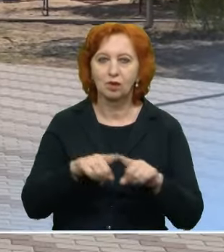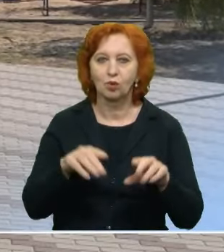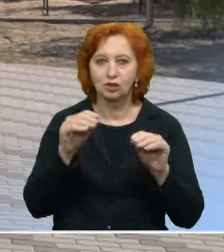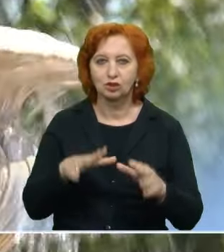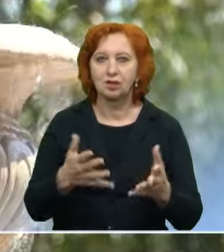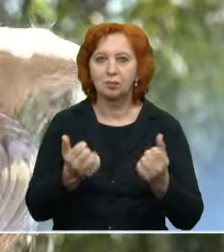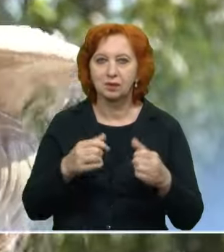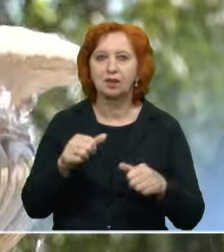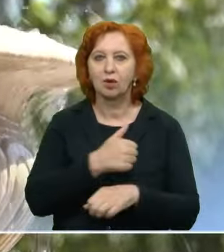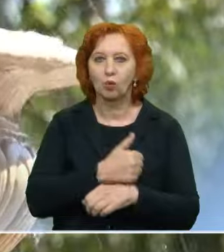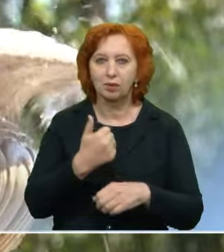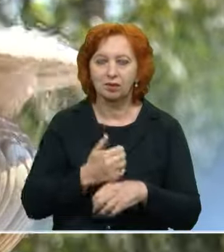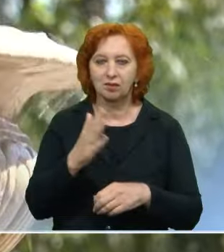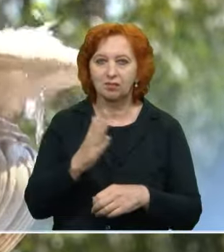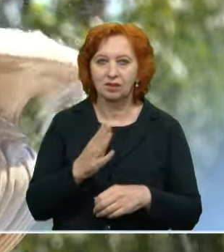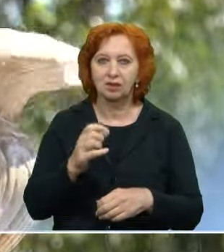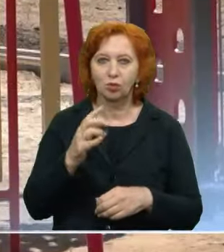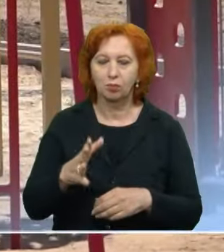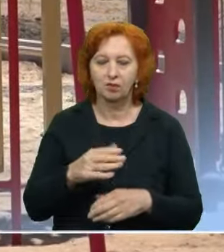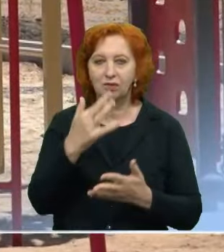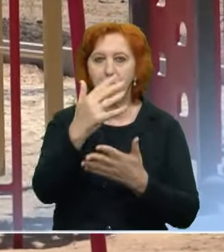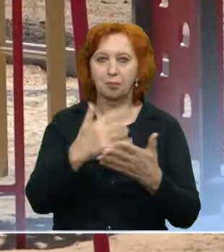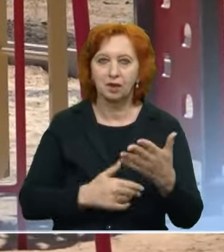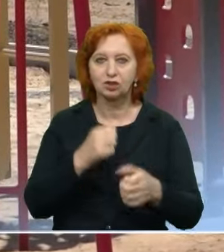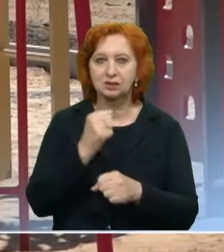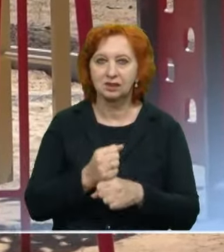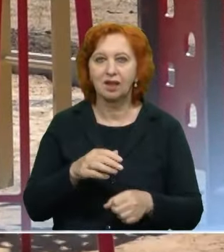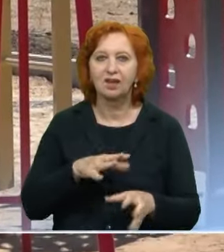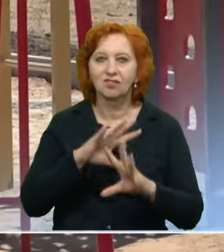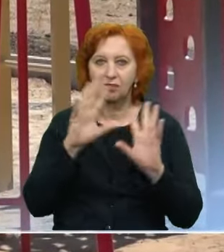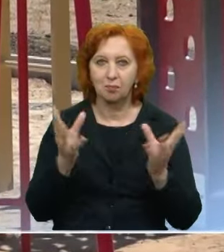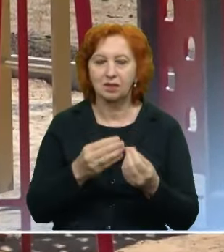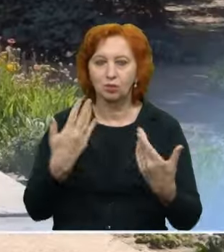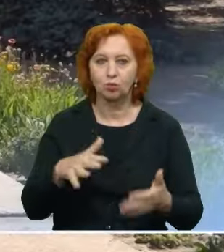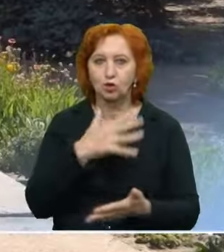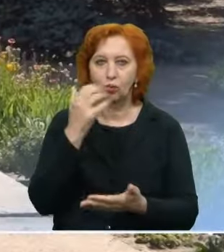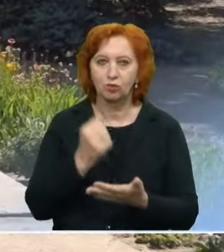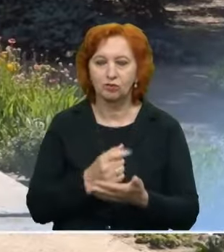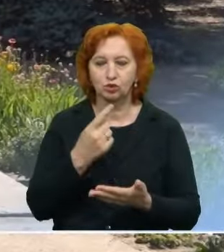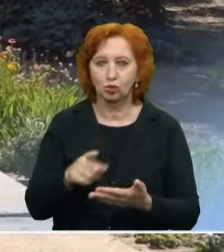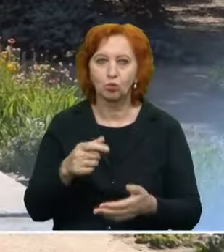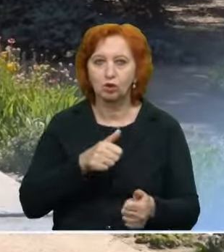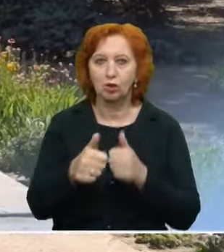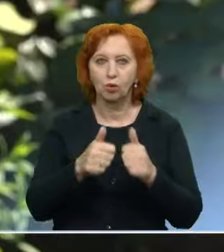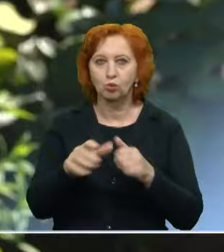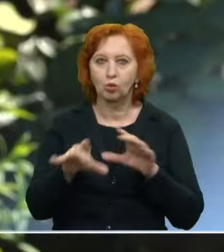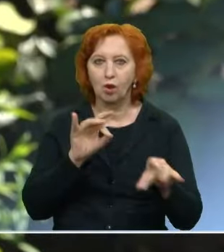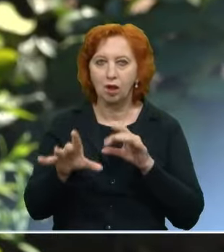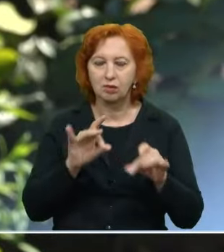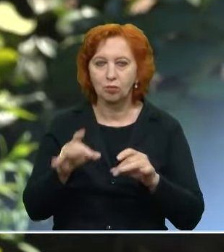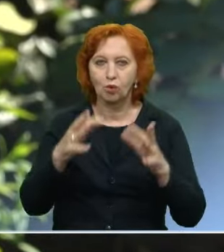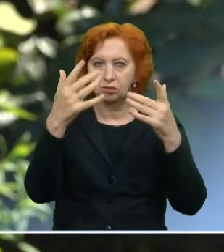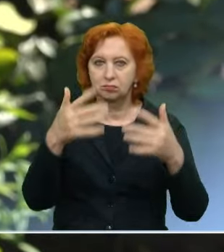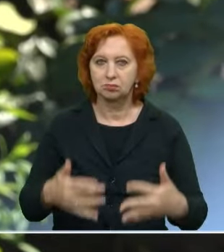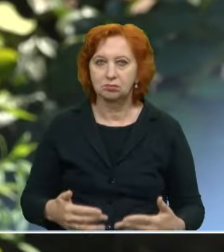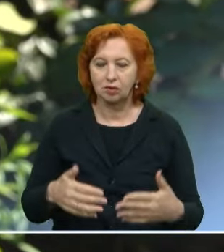принял губернатор Василий Голубев. Перечень проектов «Сделаем вместе» уже утвержден. Конкурсный отбор проходил с февраля по июнь этого